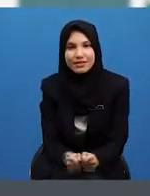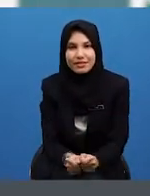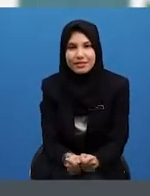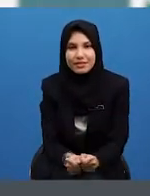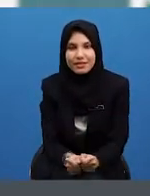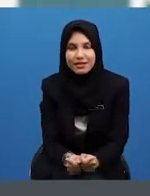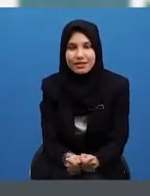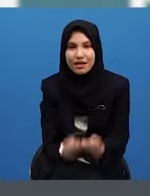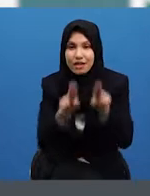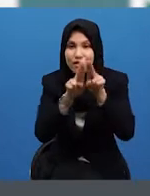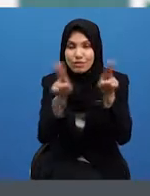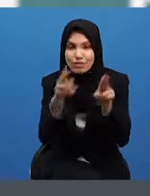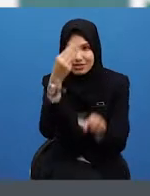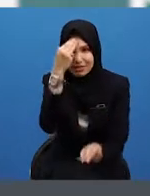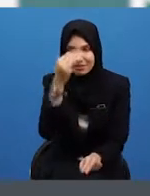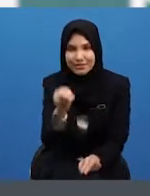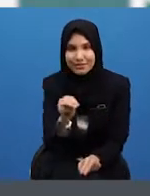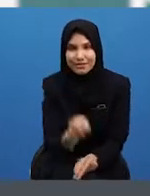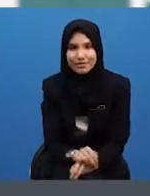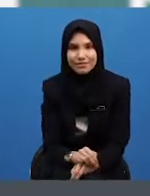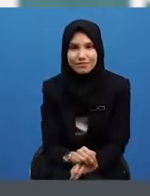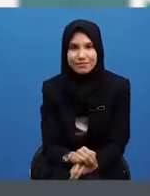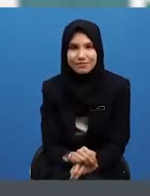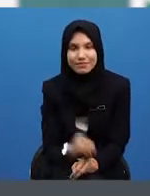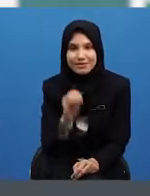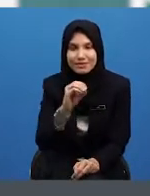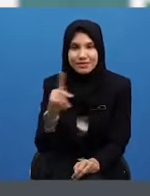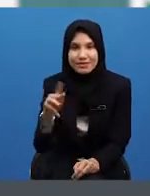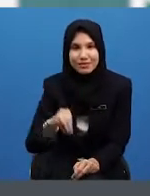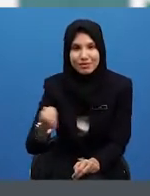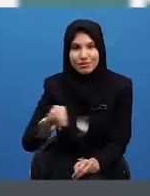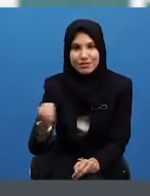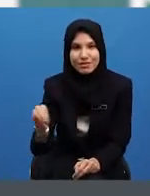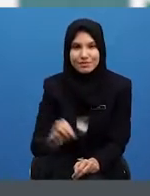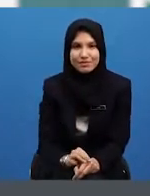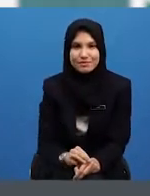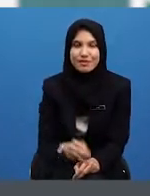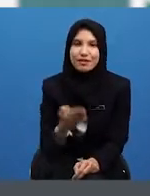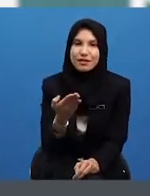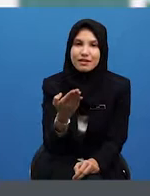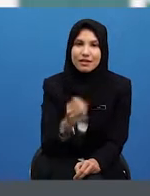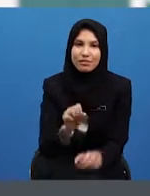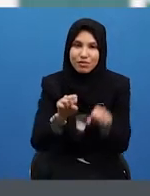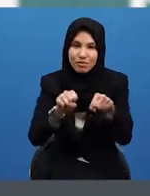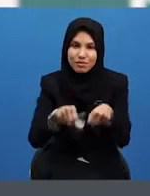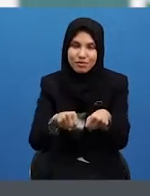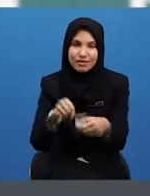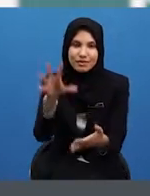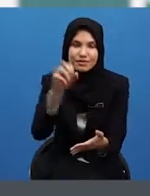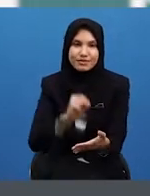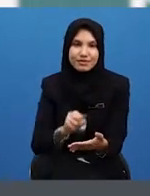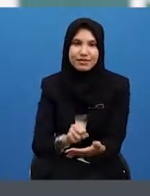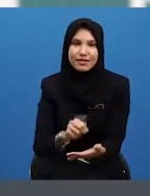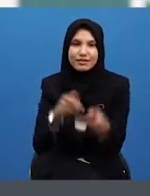Puji mindah Oke murid-murid kamu boleh catatkan